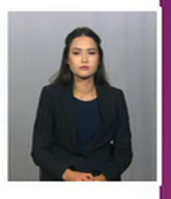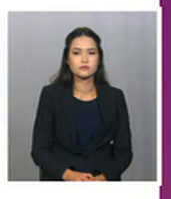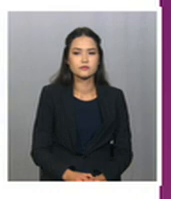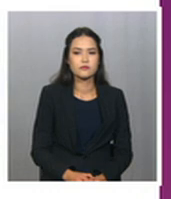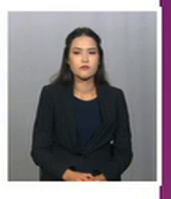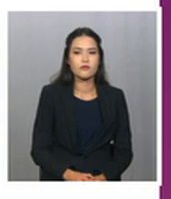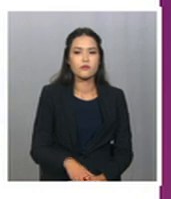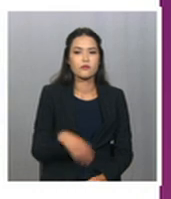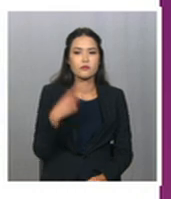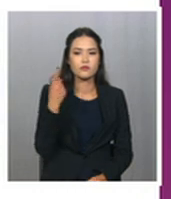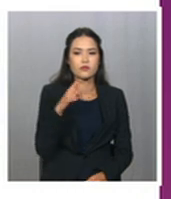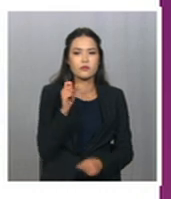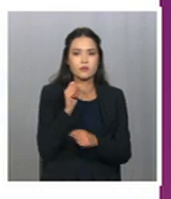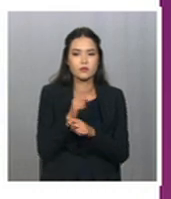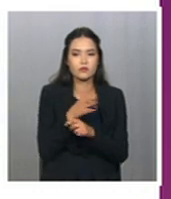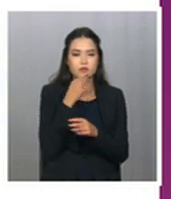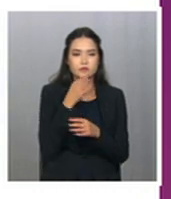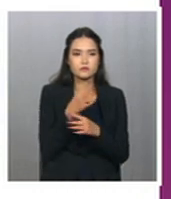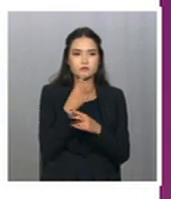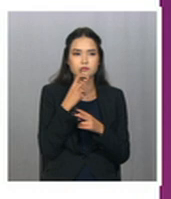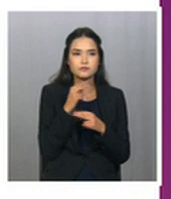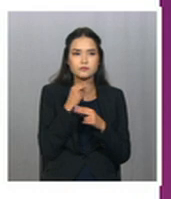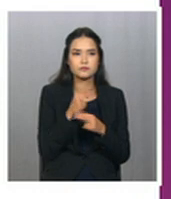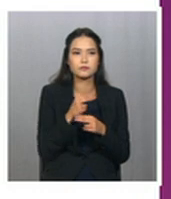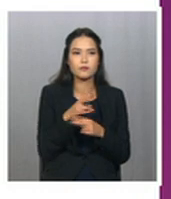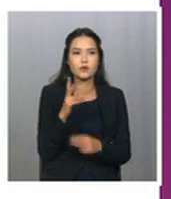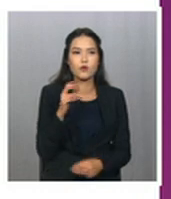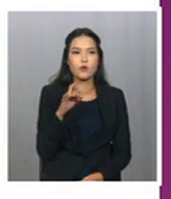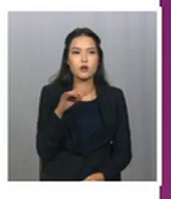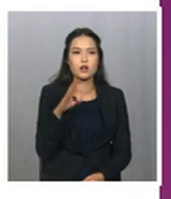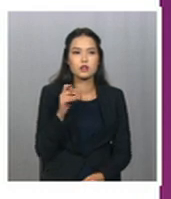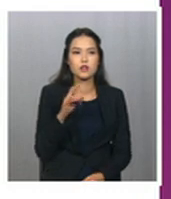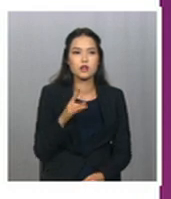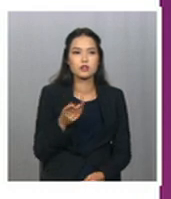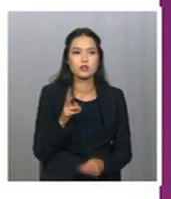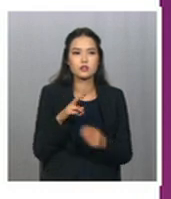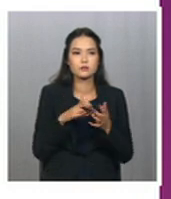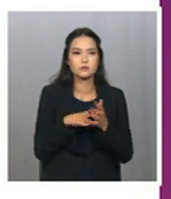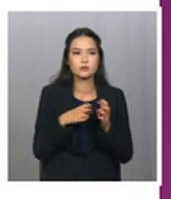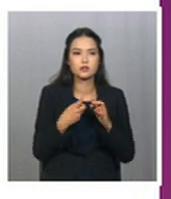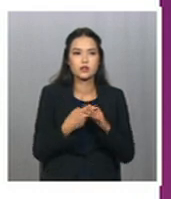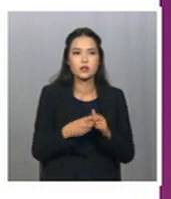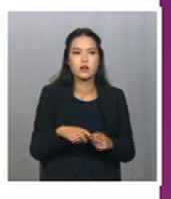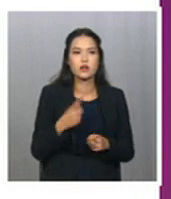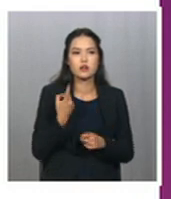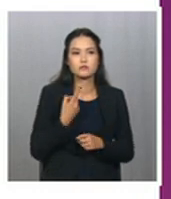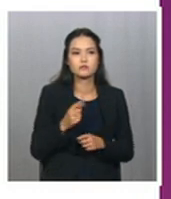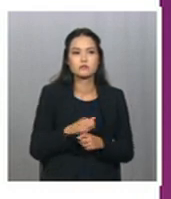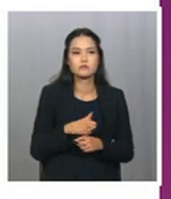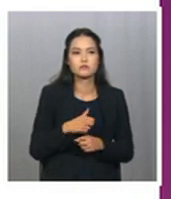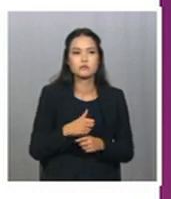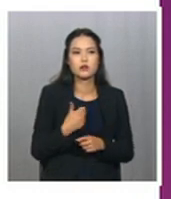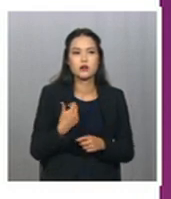Бірінші тапсырманың жауабына келсек, құрылтайда қаралған мәселелер бұлар: ханды салтанатты түрде